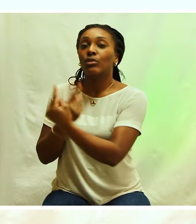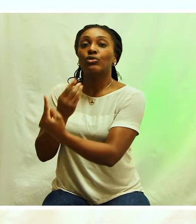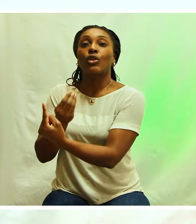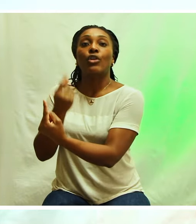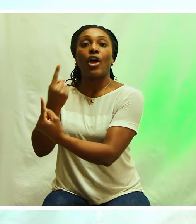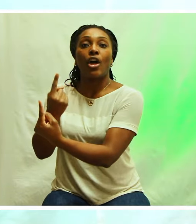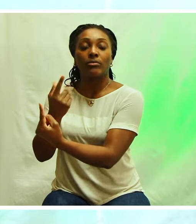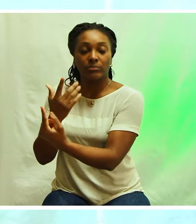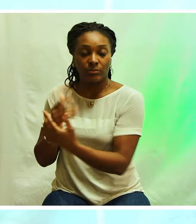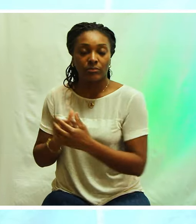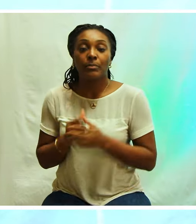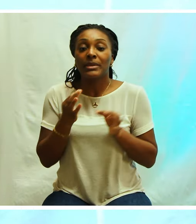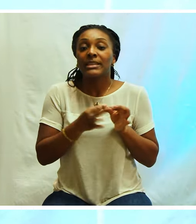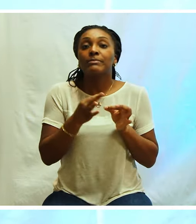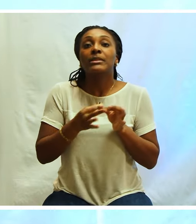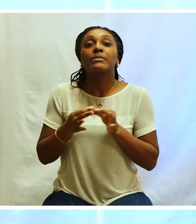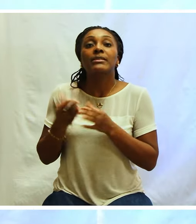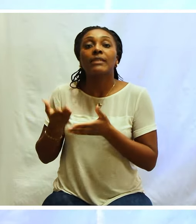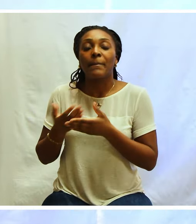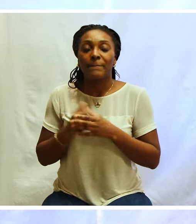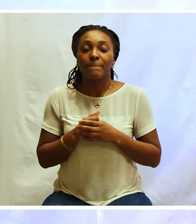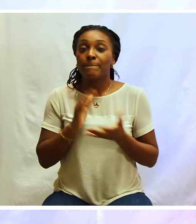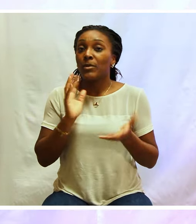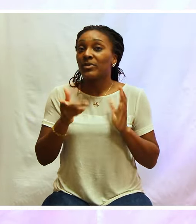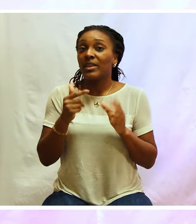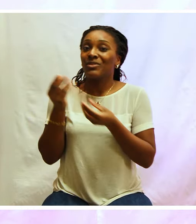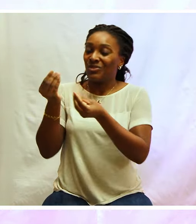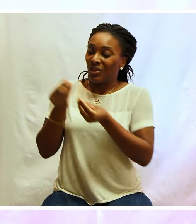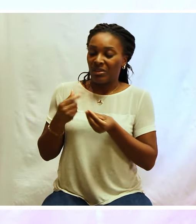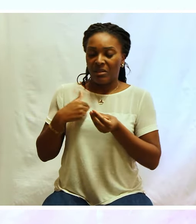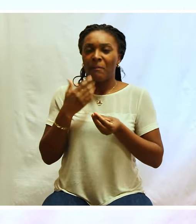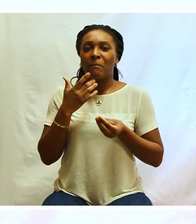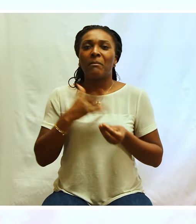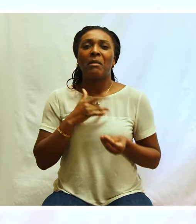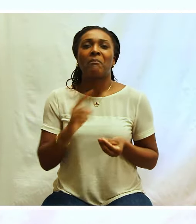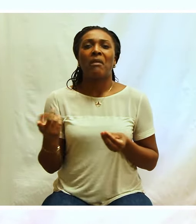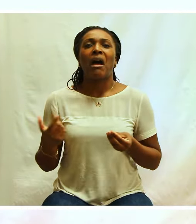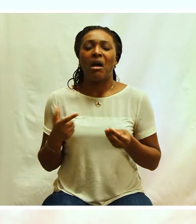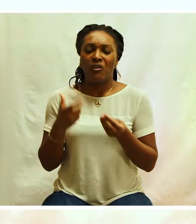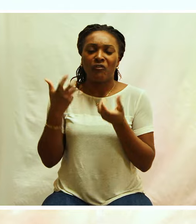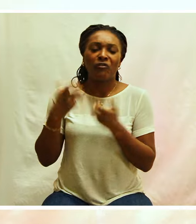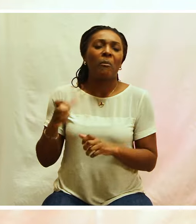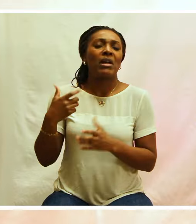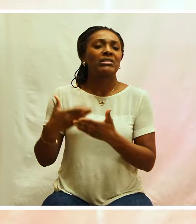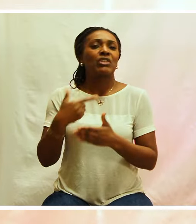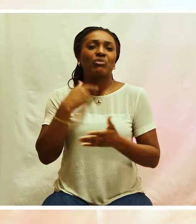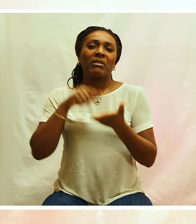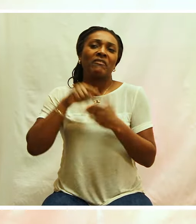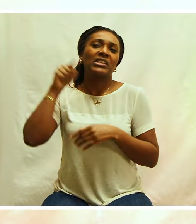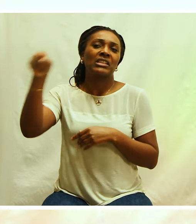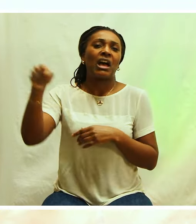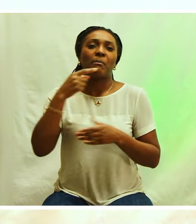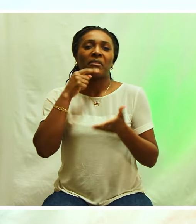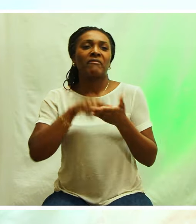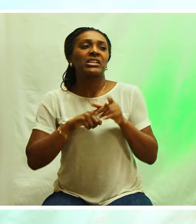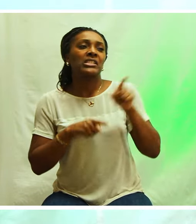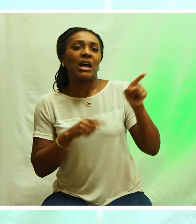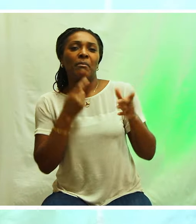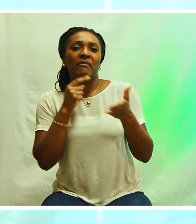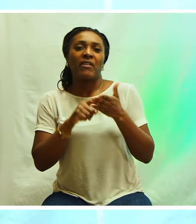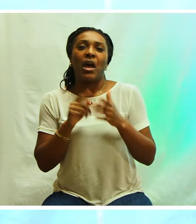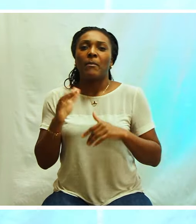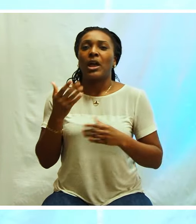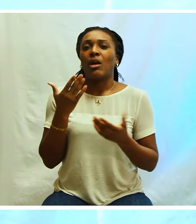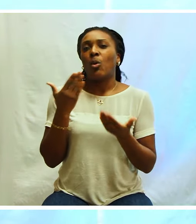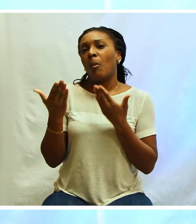donné. Peut-être que ça ne te plaît pas ce que tu as reçu, ça peut arriver. Tu dis, mais moi je voulais pas être ça, j'aurais voulu être ça. Et puis tu regardes l'autre à côté,